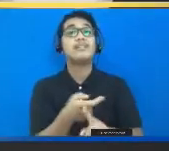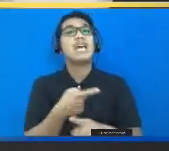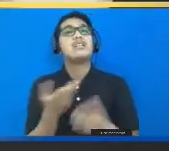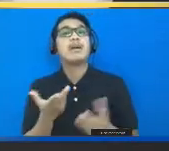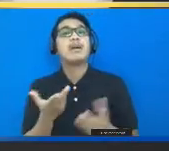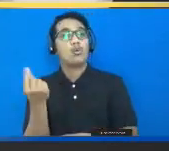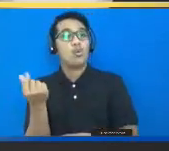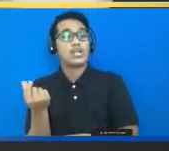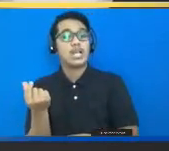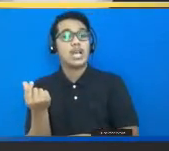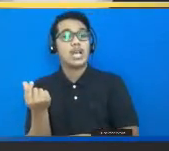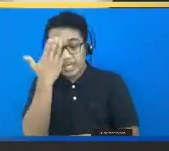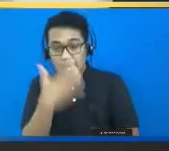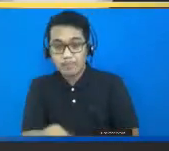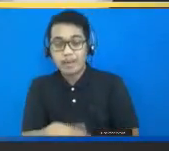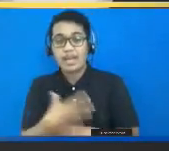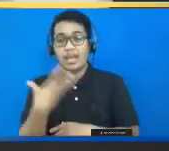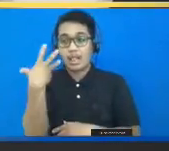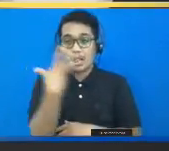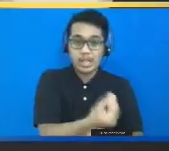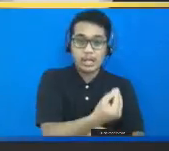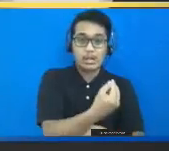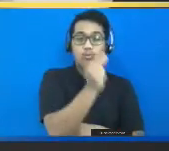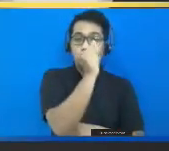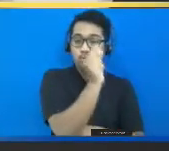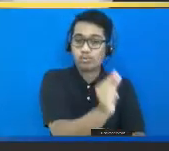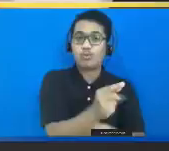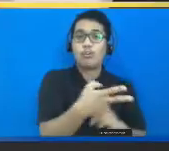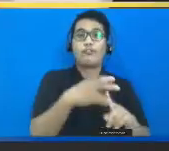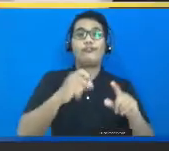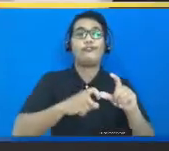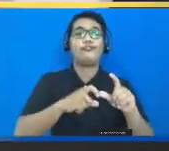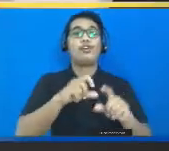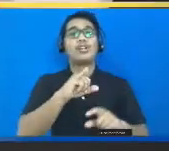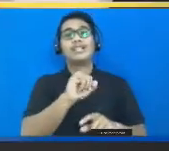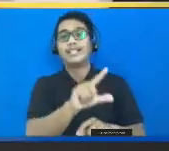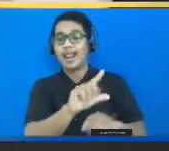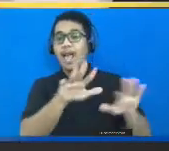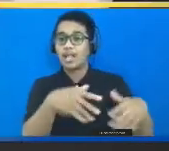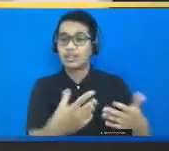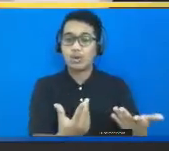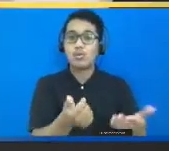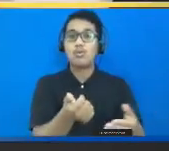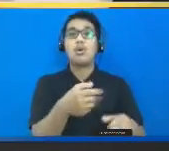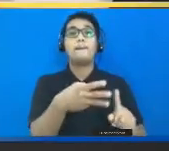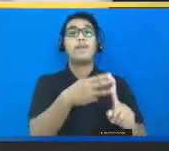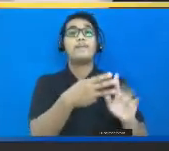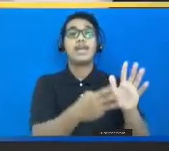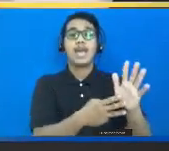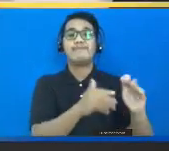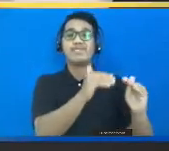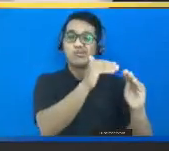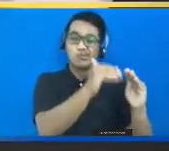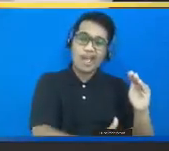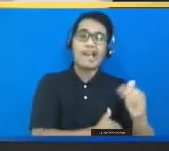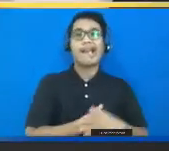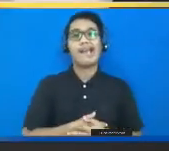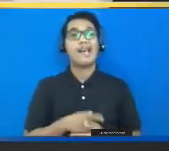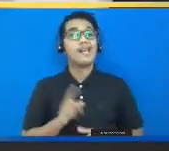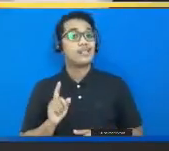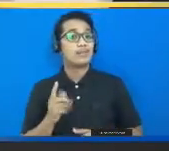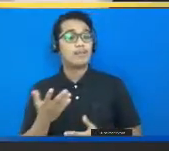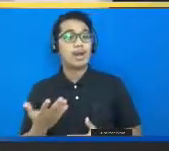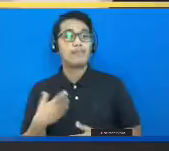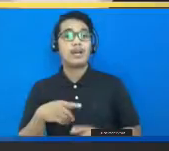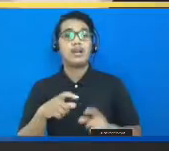diterapkan exhaust untuk fosil fiul ya atau pengurangan subsidi BBM ya karena